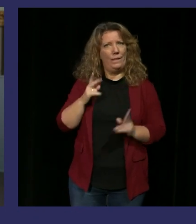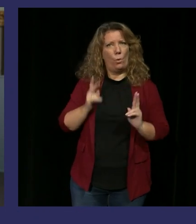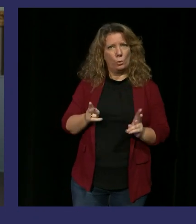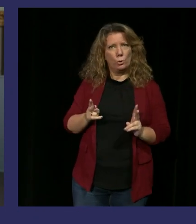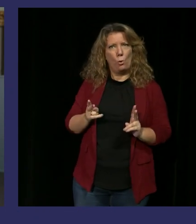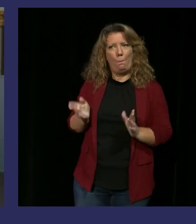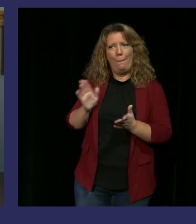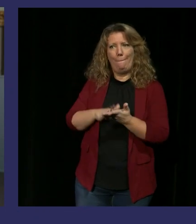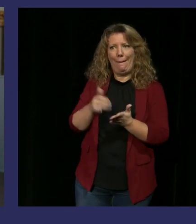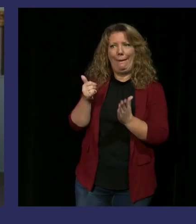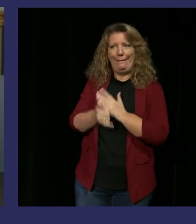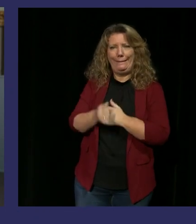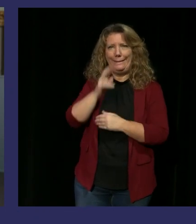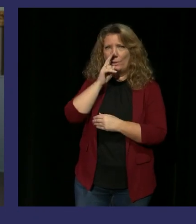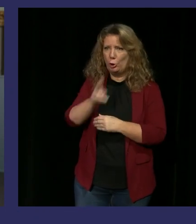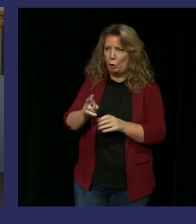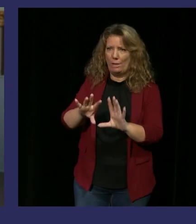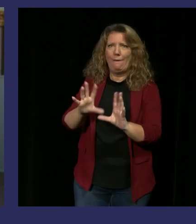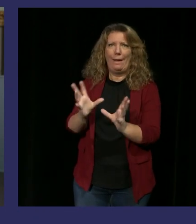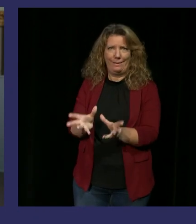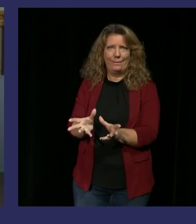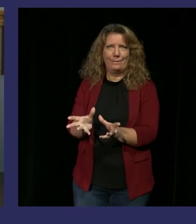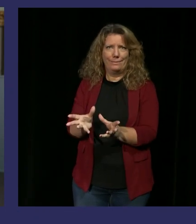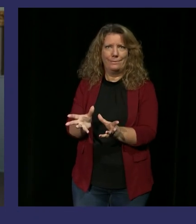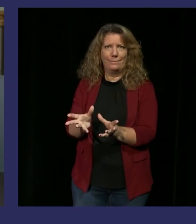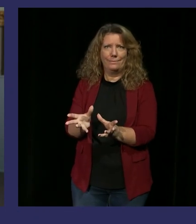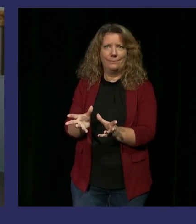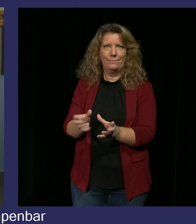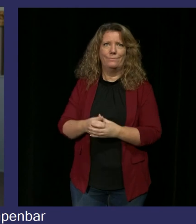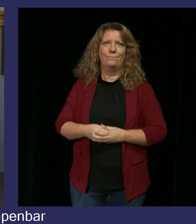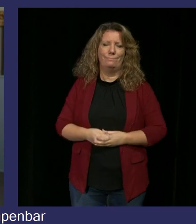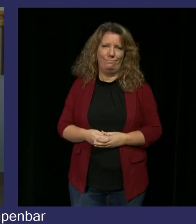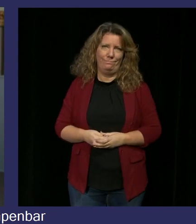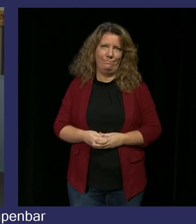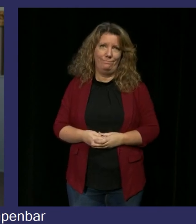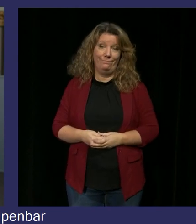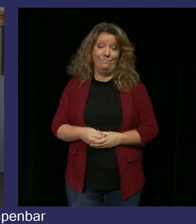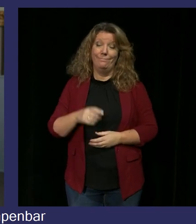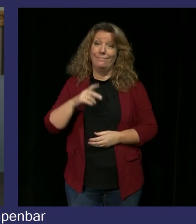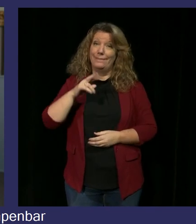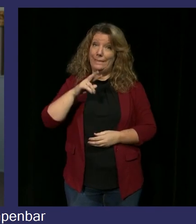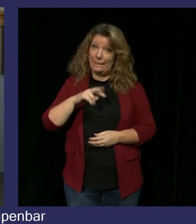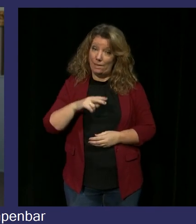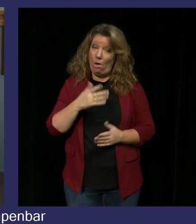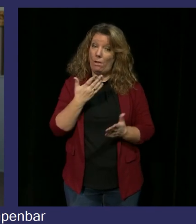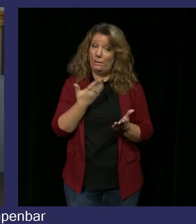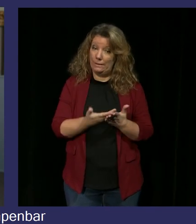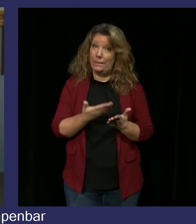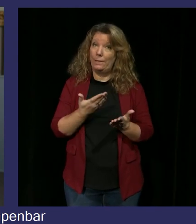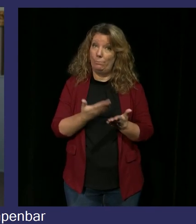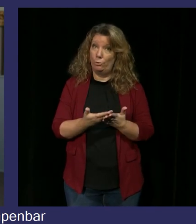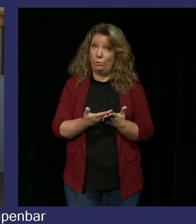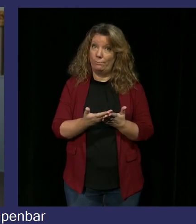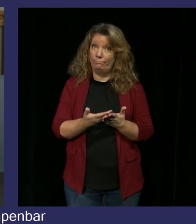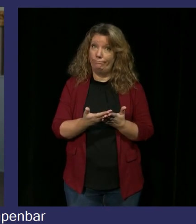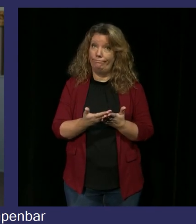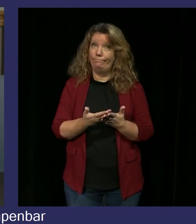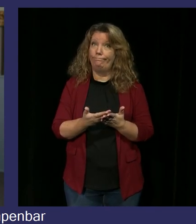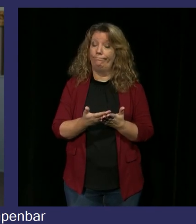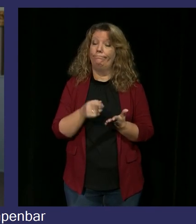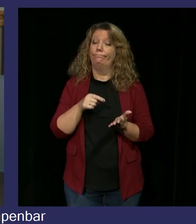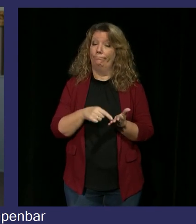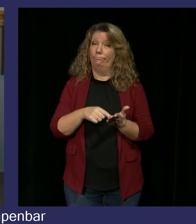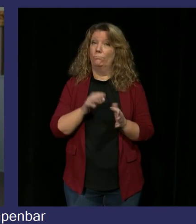denne nye verden. Så det digitale tilbudet er en åpenbar